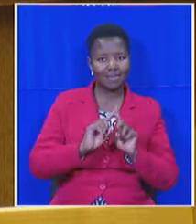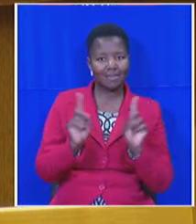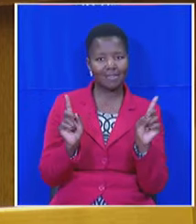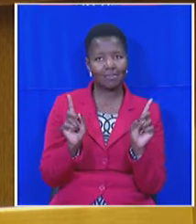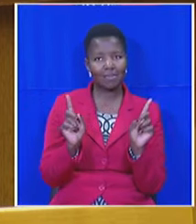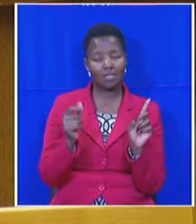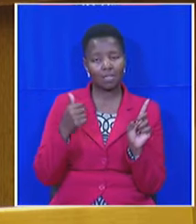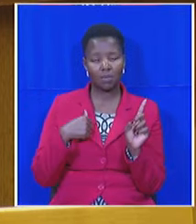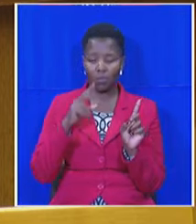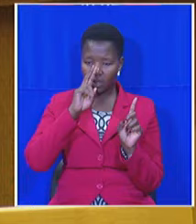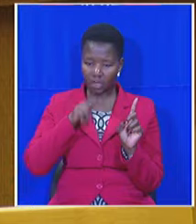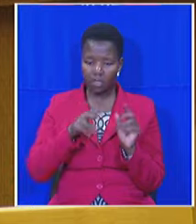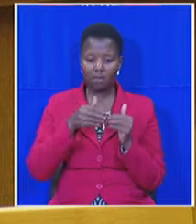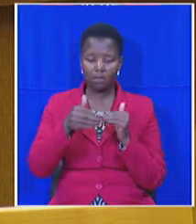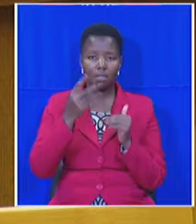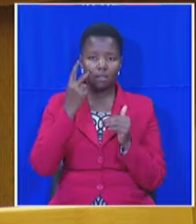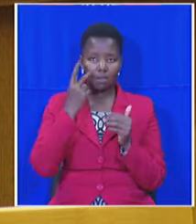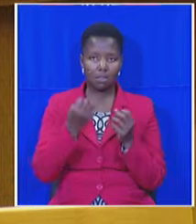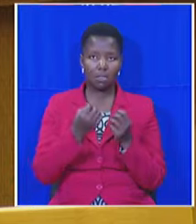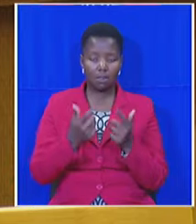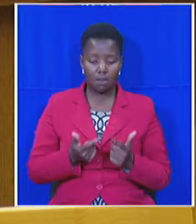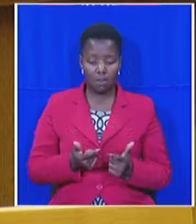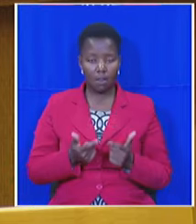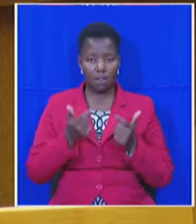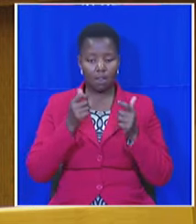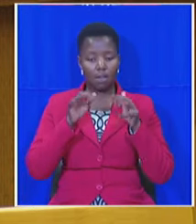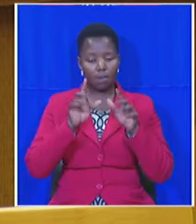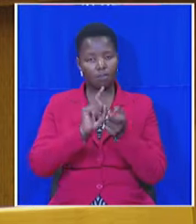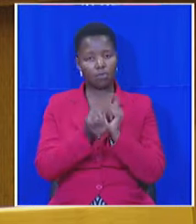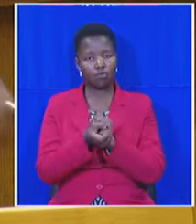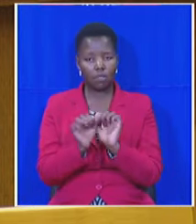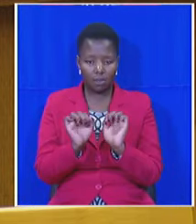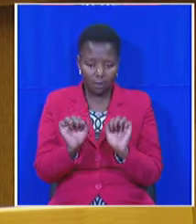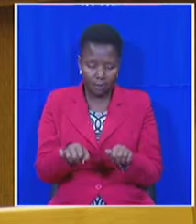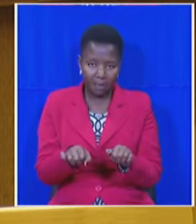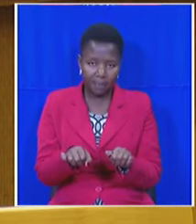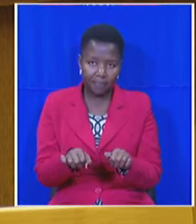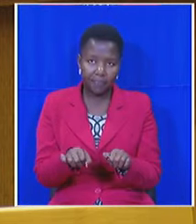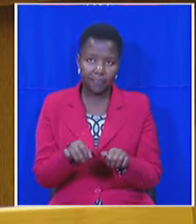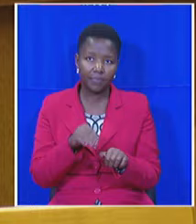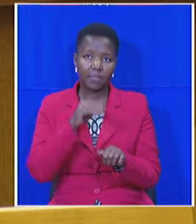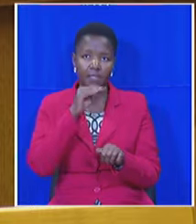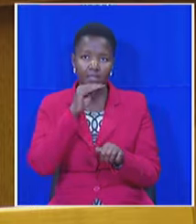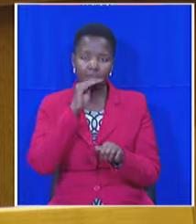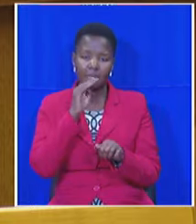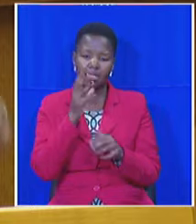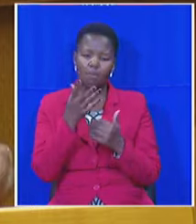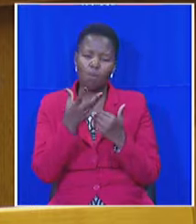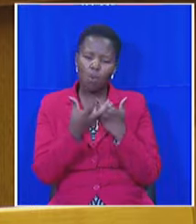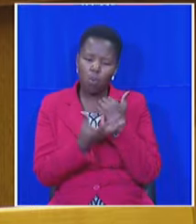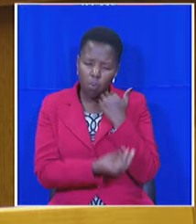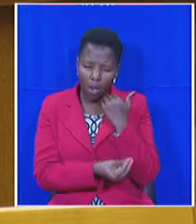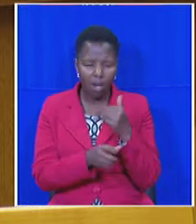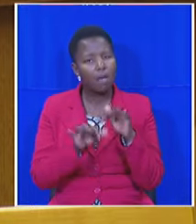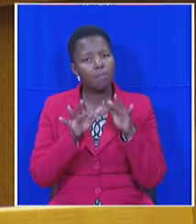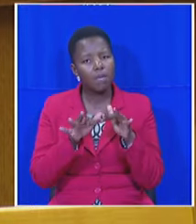ukushintsha impilo zabantu, siqhubeke sikwazi ukufinyelela la kunezidingo khona, ikakhulukazi kulabo abantu abahlala endaweni zasemaplazini nalabo abantu